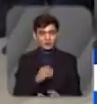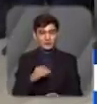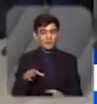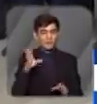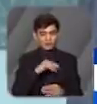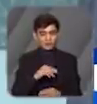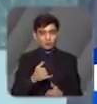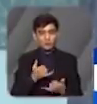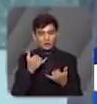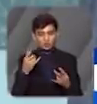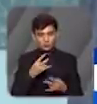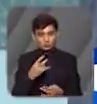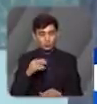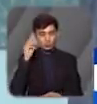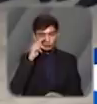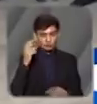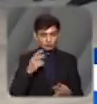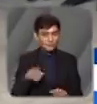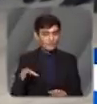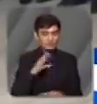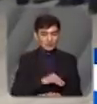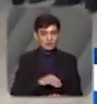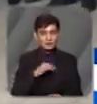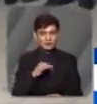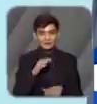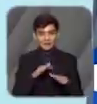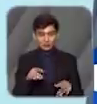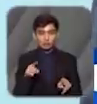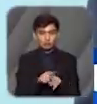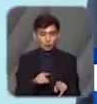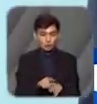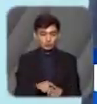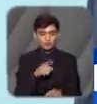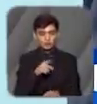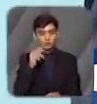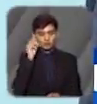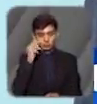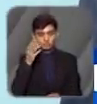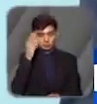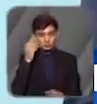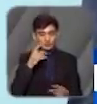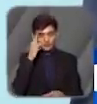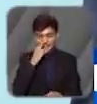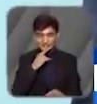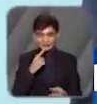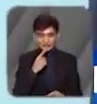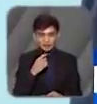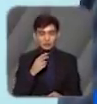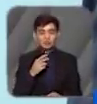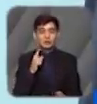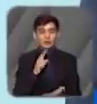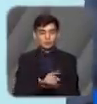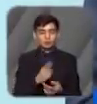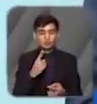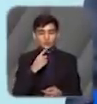Соларды құрметтеуіміз керек, бәріміз. И дети ваши должны изучать и казахский язык, естественно, должны знать русский